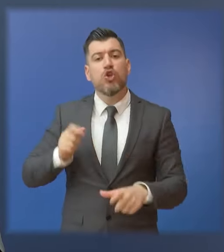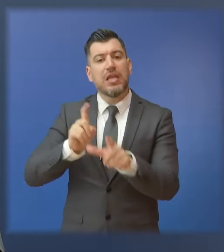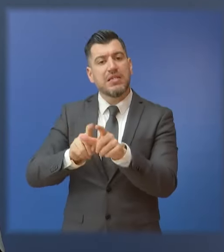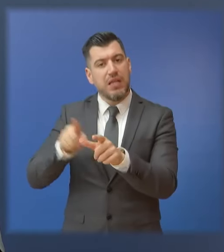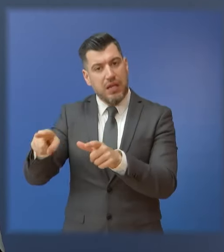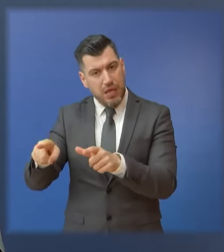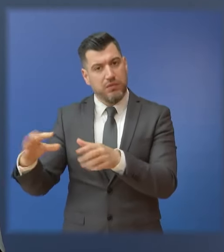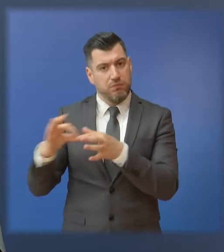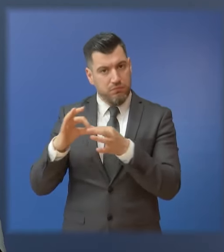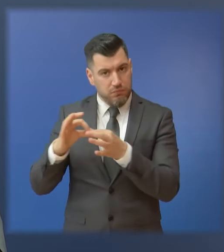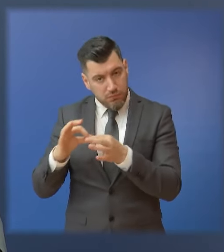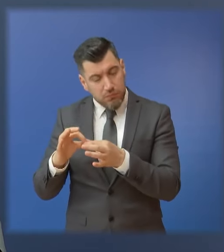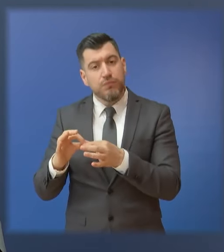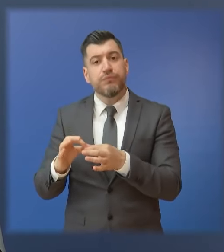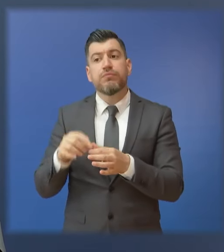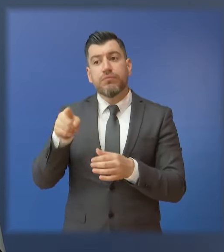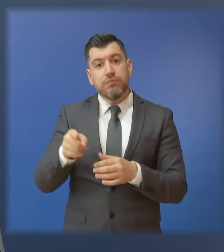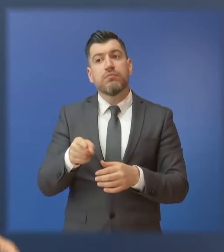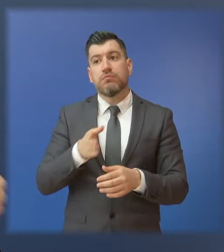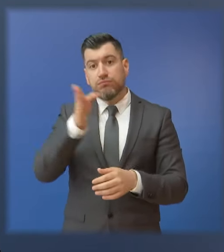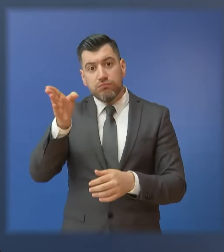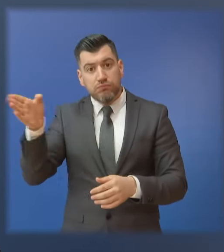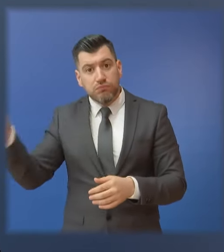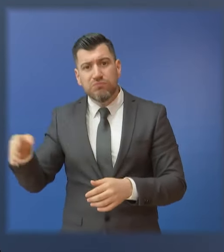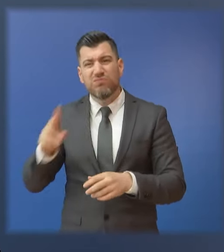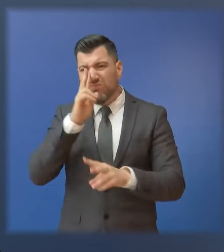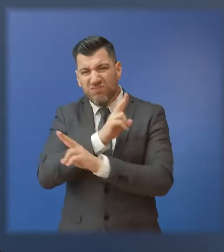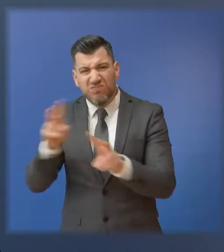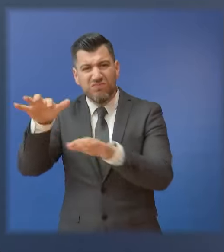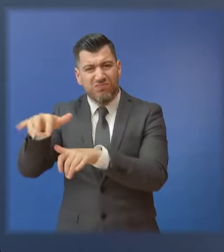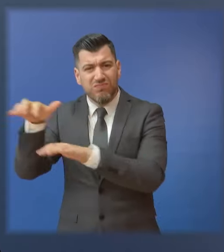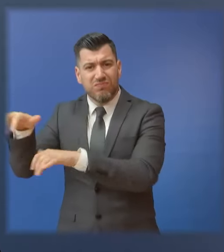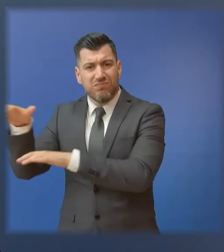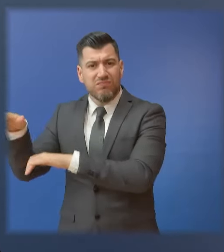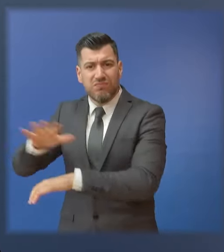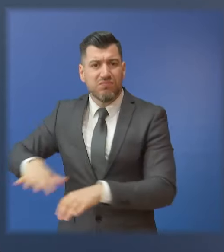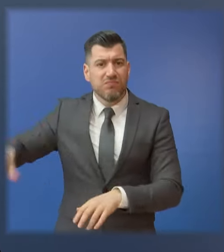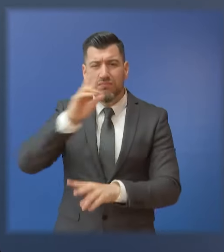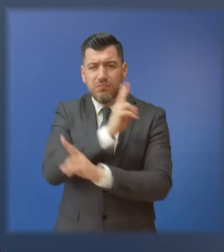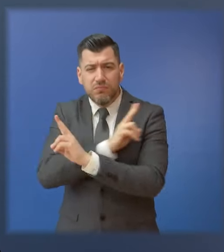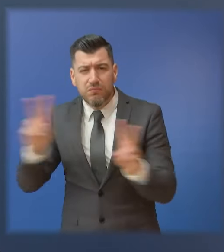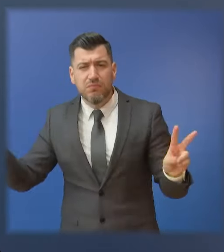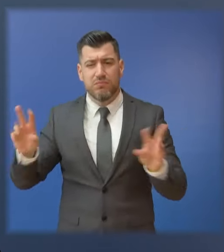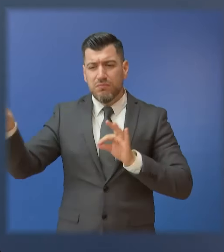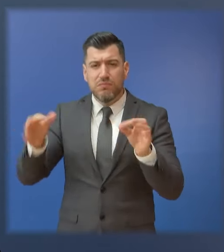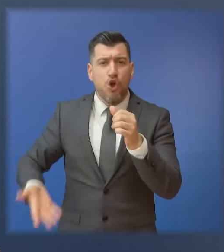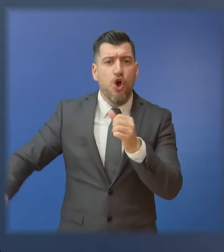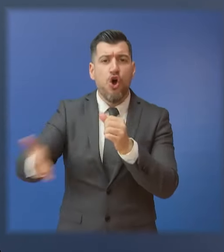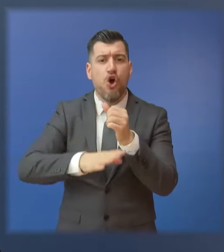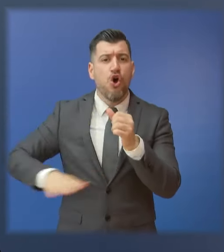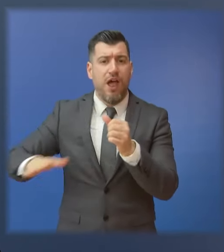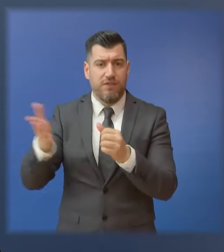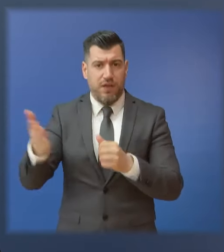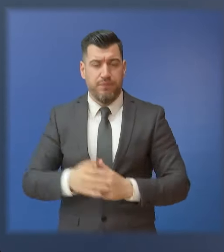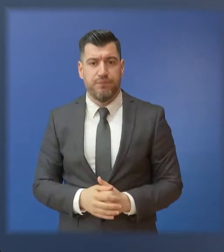συνεργία και σε συνεργασία με τον ειδικό διαβαθμιδικός νομού αττικής να απομακρύνουν κατεπειγόντως τα